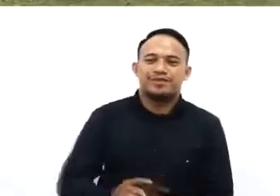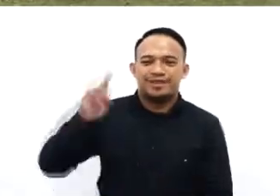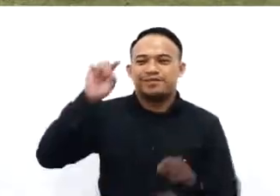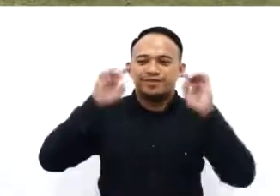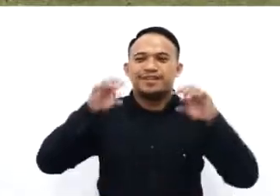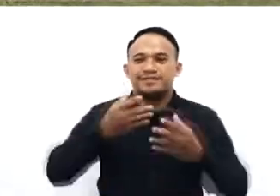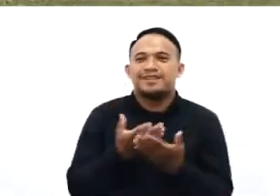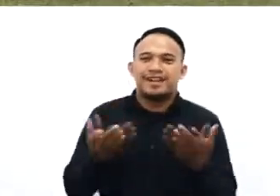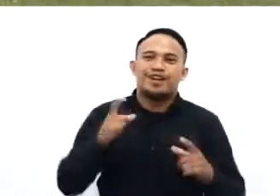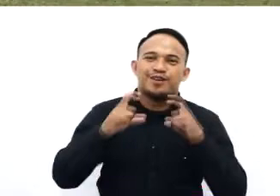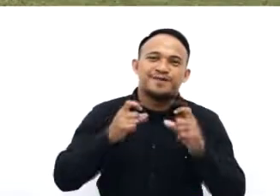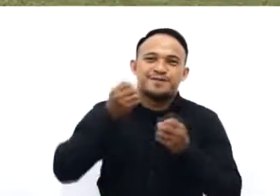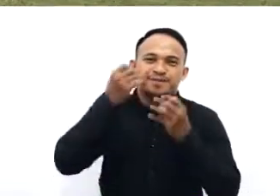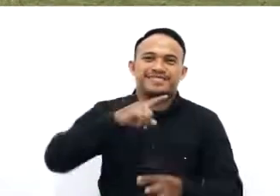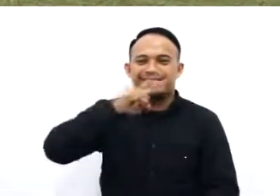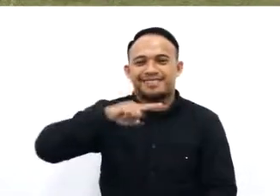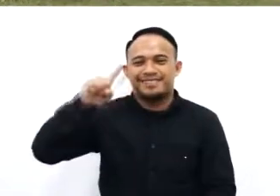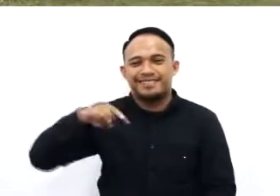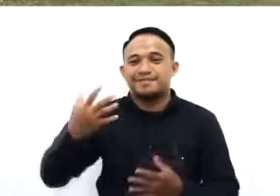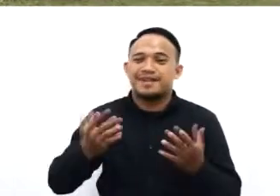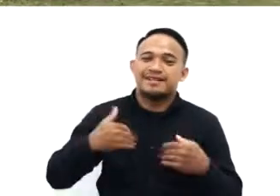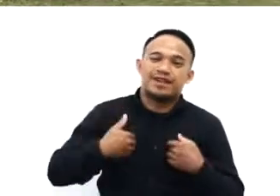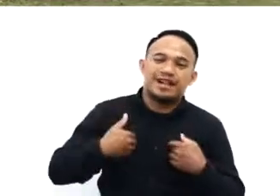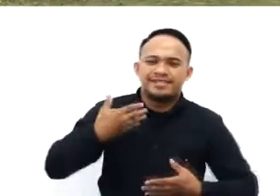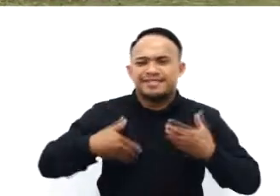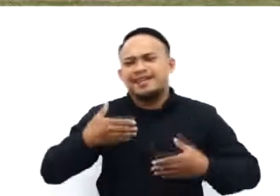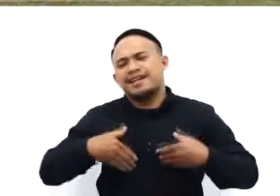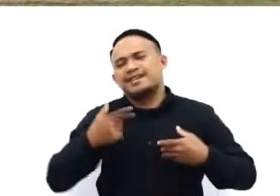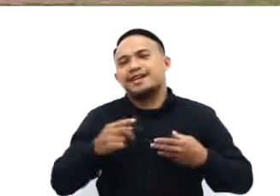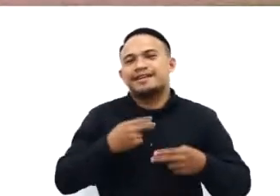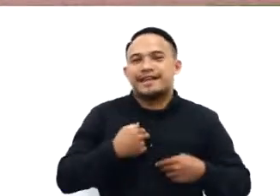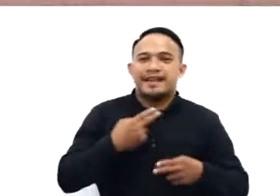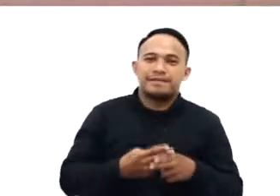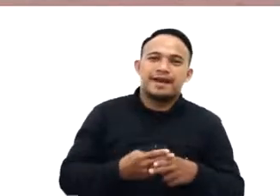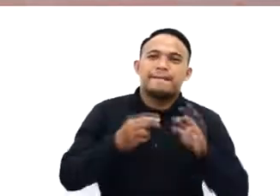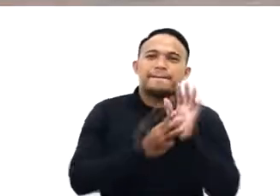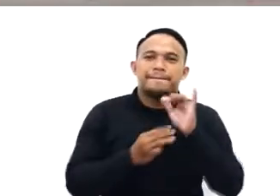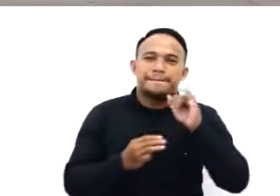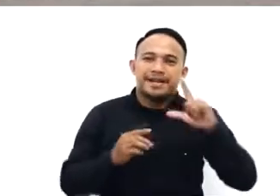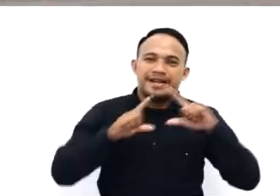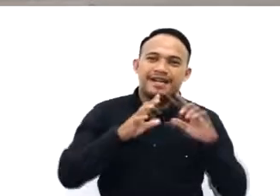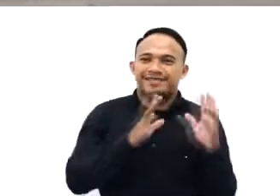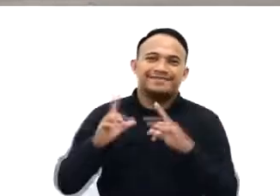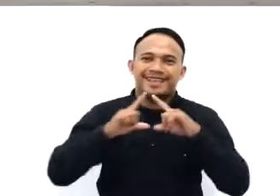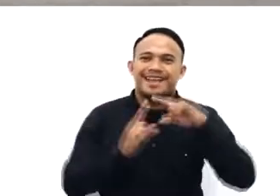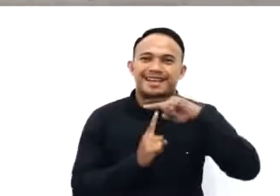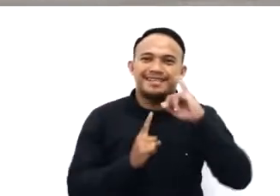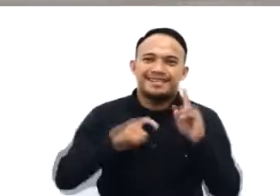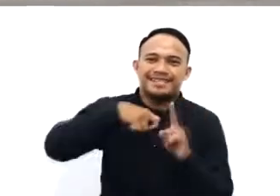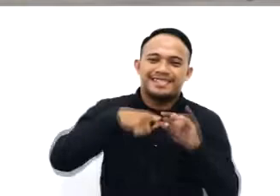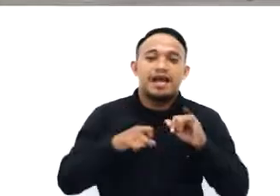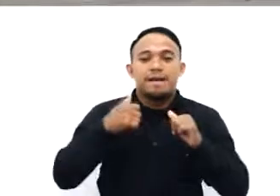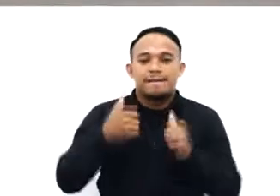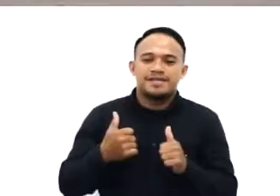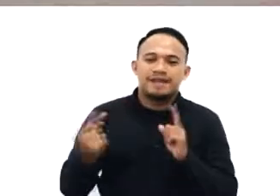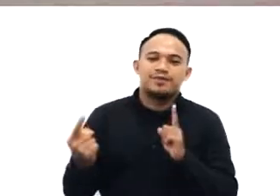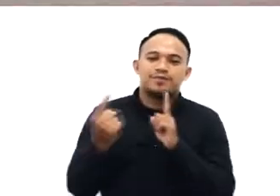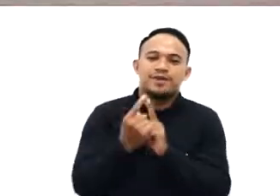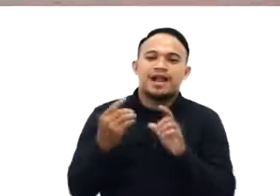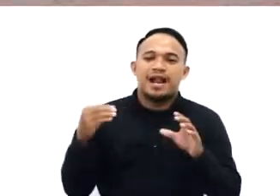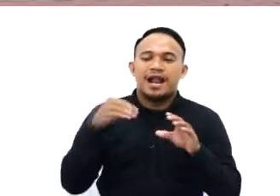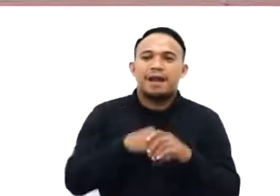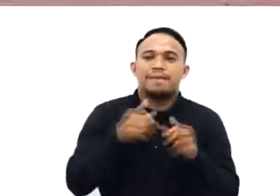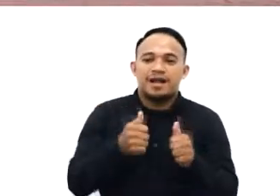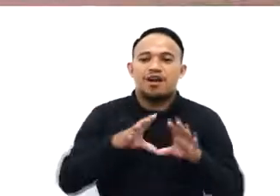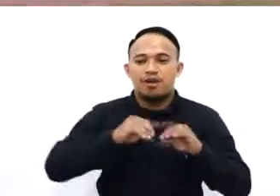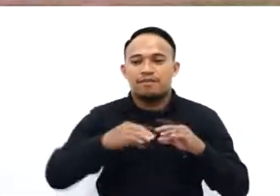Assalamualaikum warahmatullahi wabarakatuh, Mitra Kominfotik dimanapun Anda berada. Senang sekali saya Mila Atiki bisa menjumpai Anda dalam program